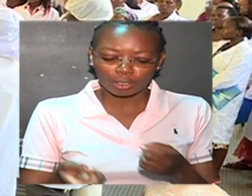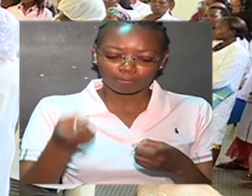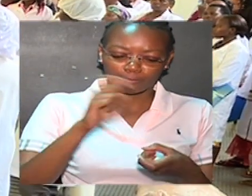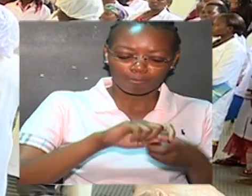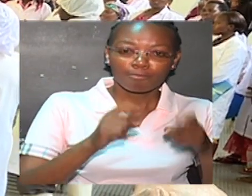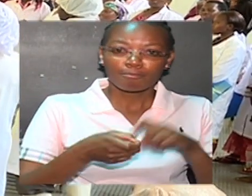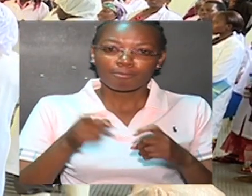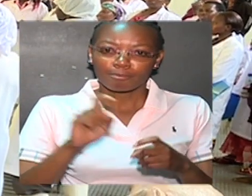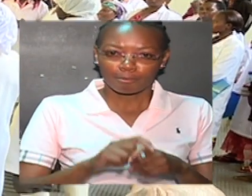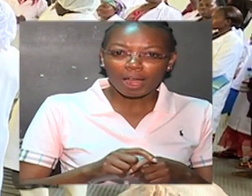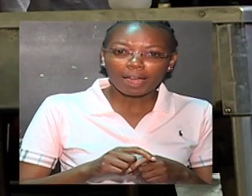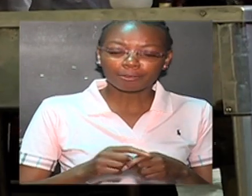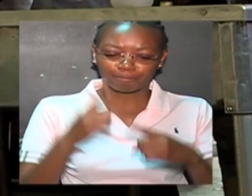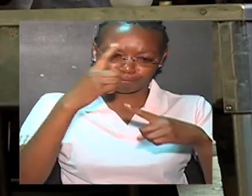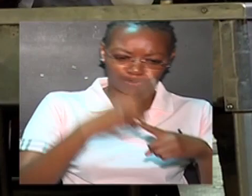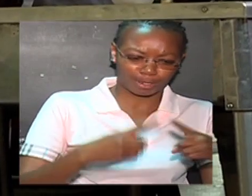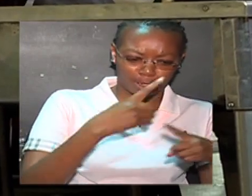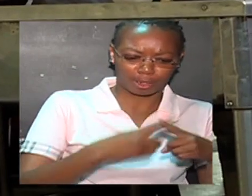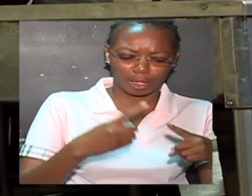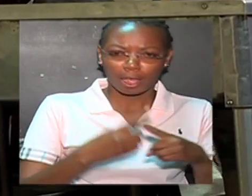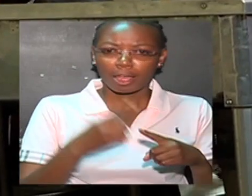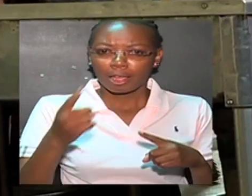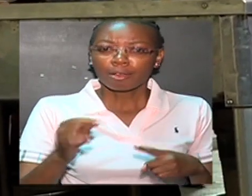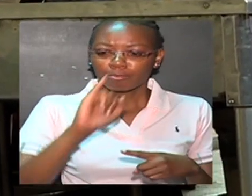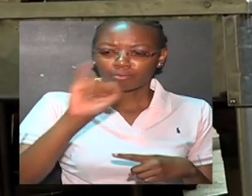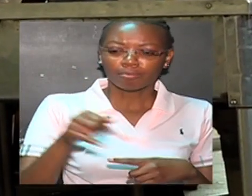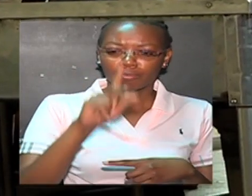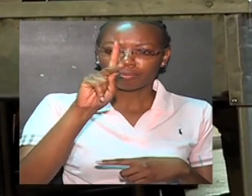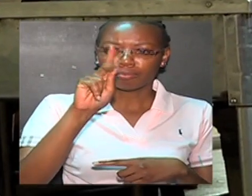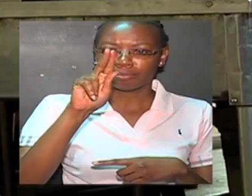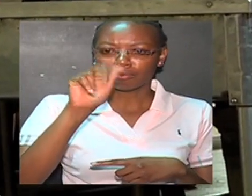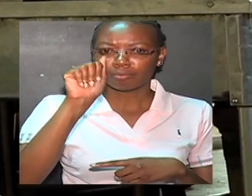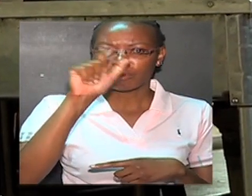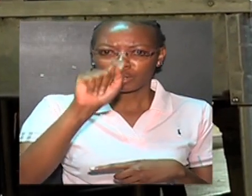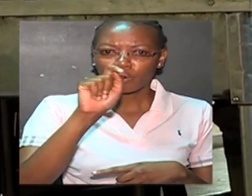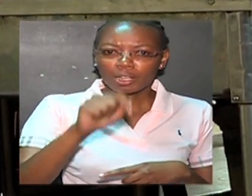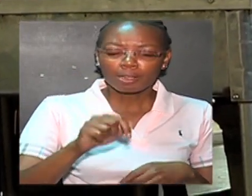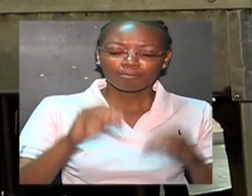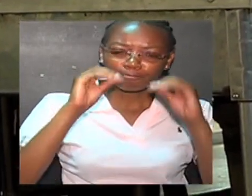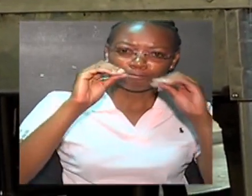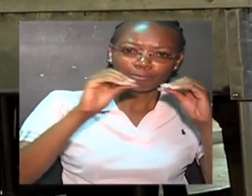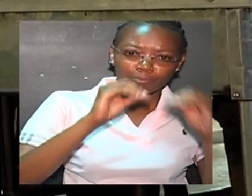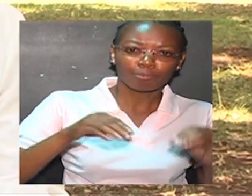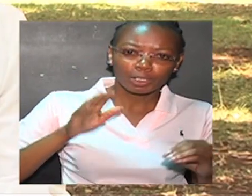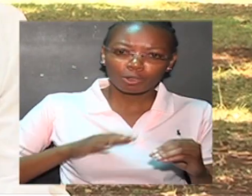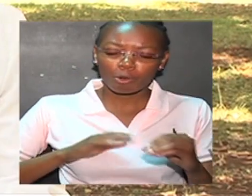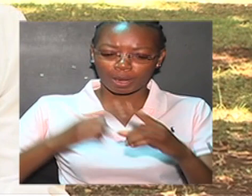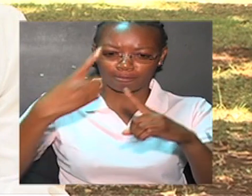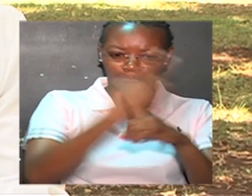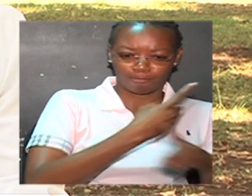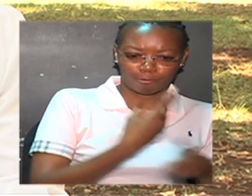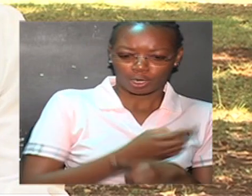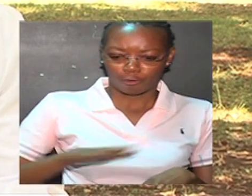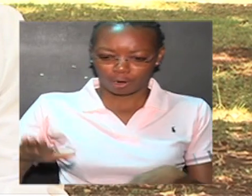chuo kikuu cha JKUAT huwafunza vikundi vya kina mama kutoka sehemu mbalimbali jinsi ya kuongeza dhamana. Sisi